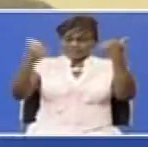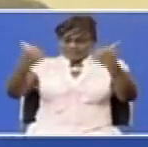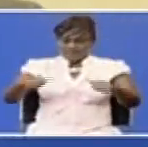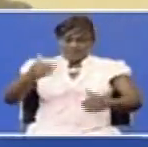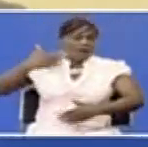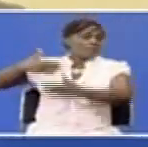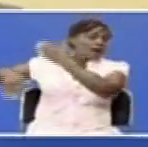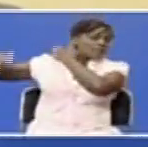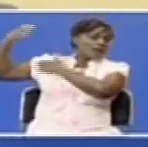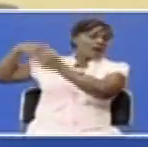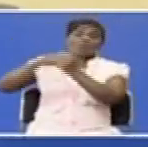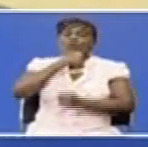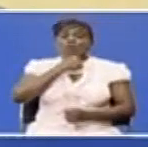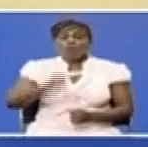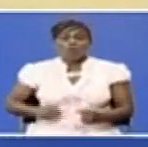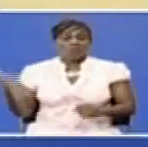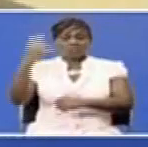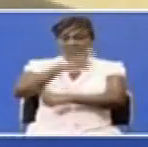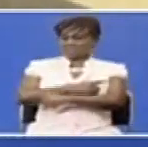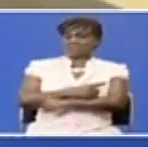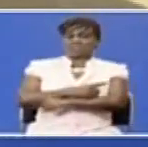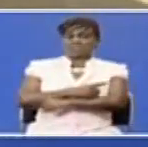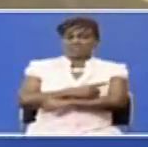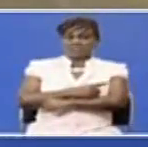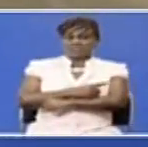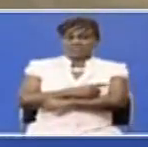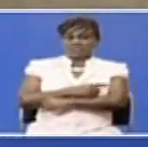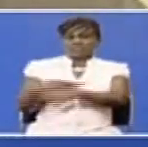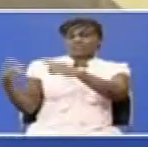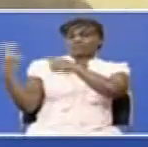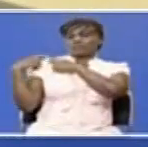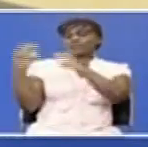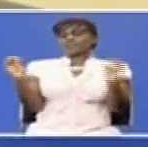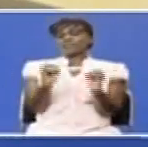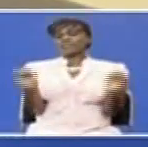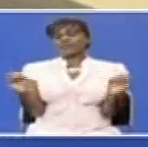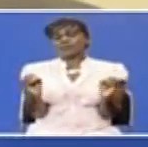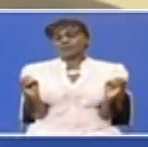revert to those days of an non-accountability,